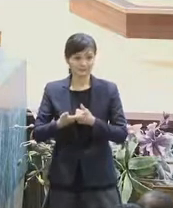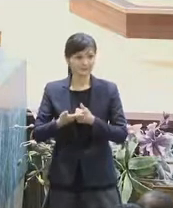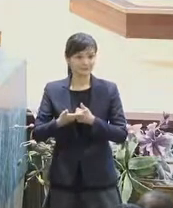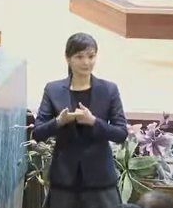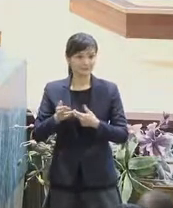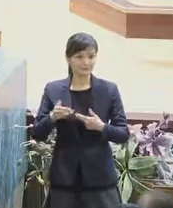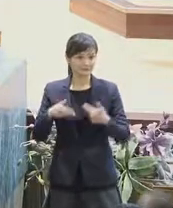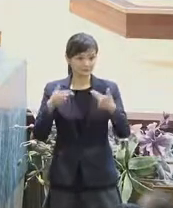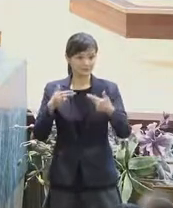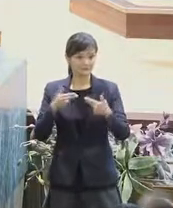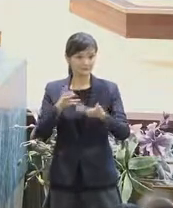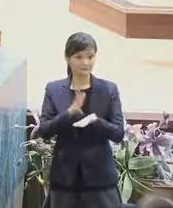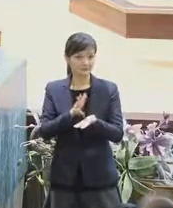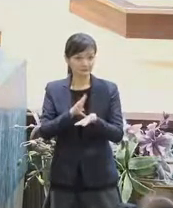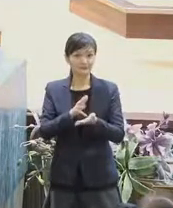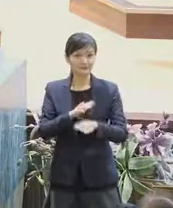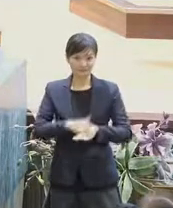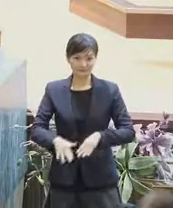致辞。